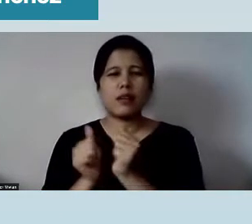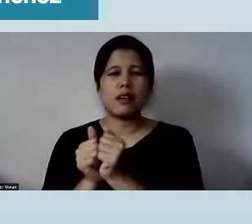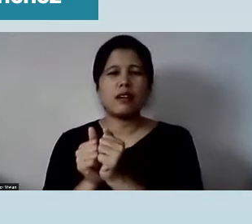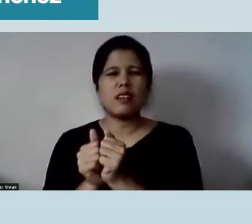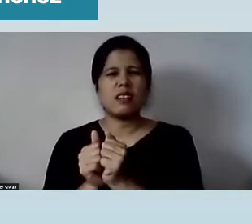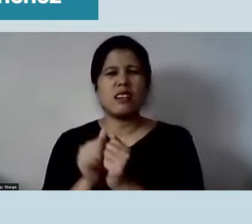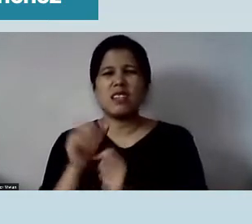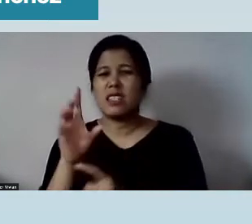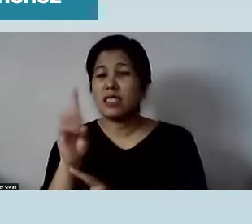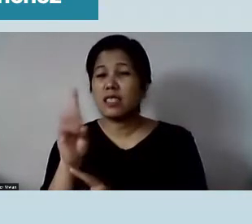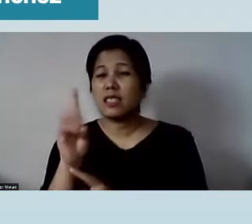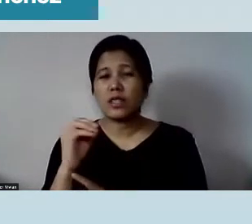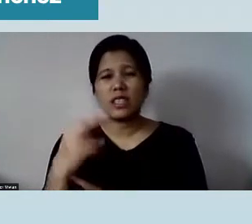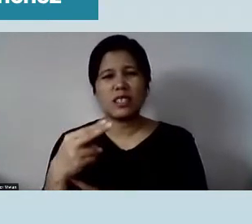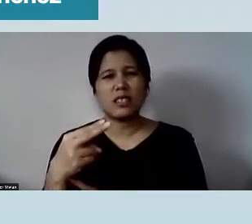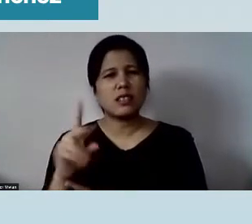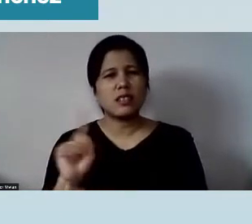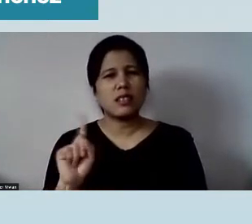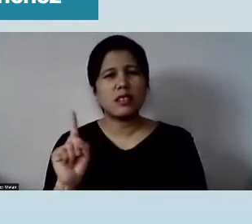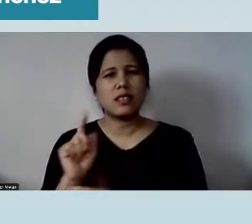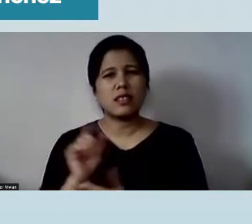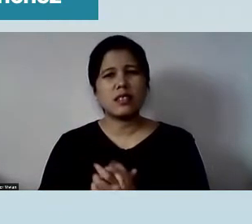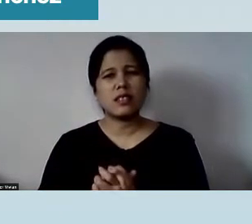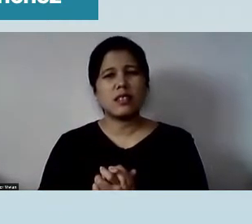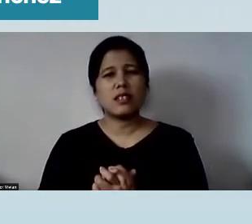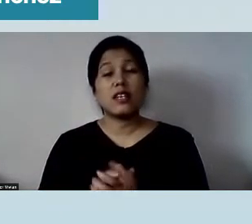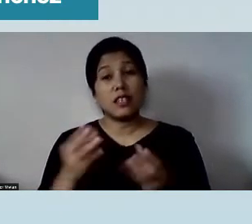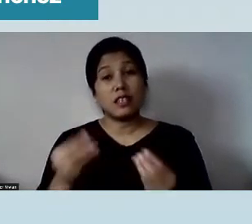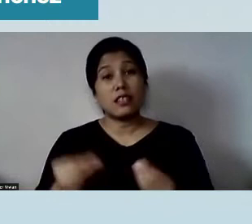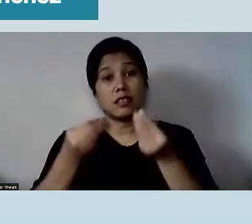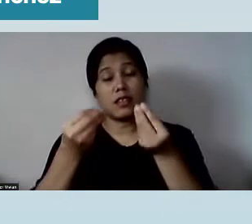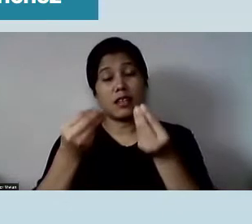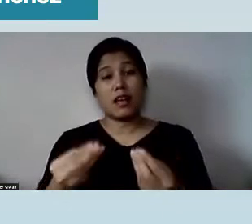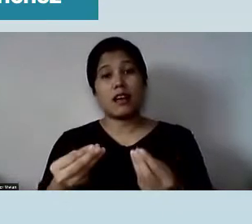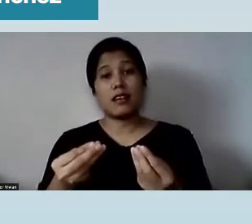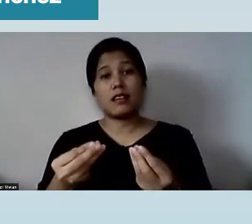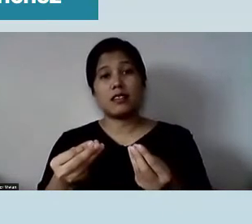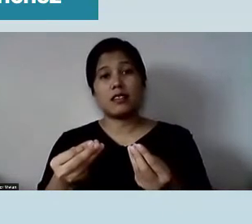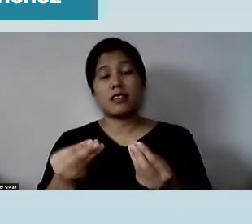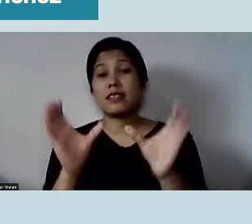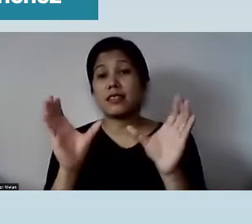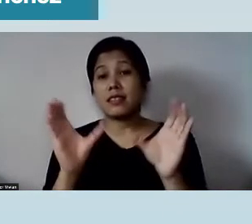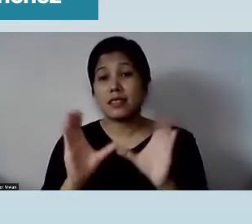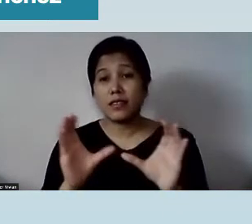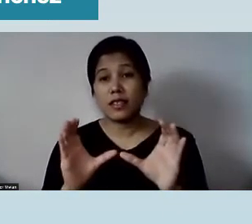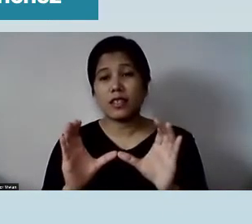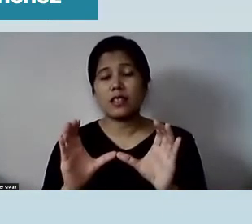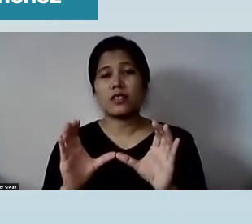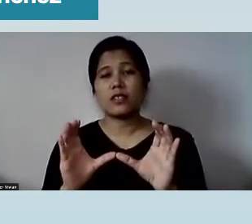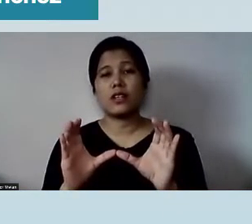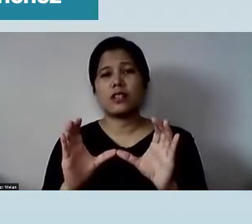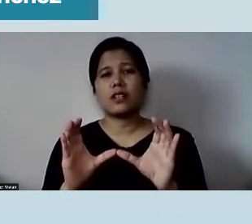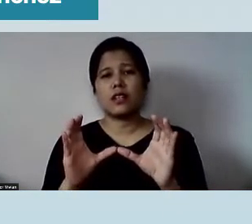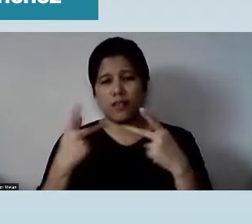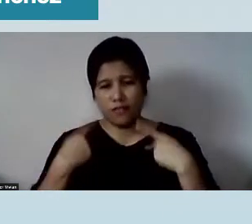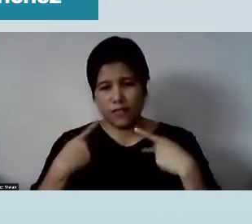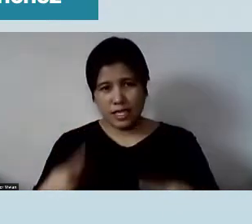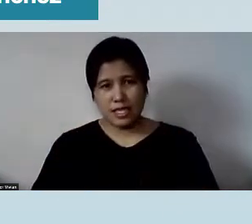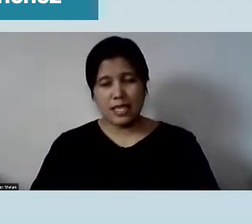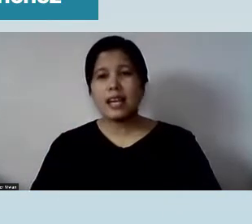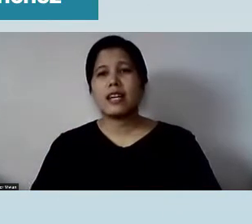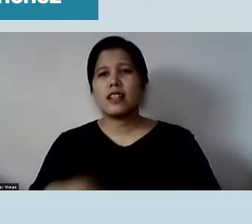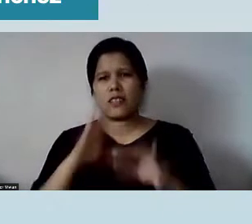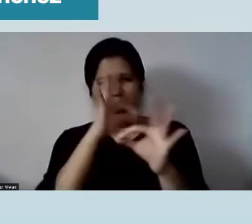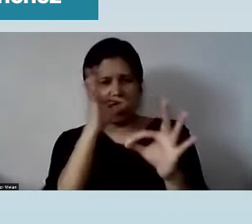DOH naman dito? Ang DOH, sila po ay nag-i-issue din ng certification as to the physical fitness